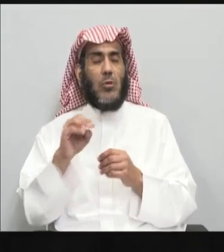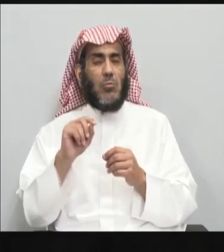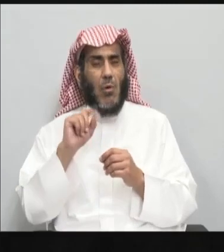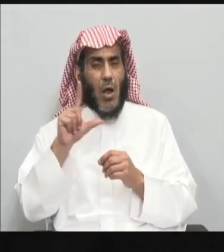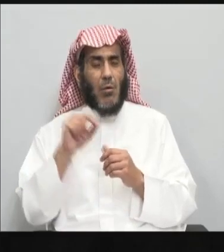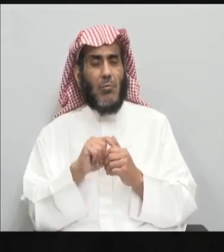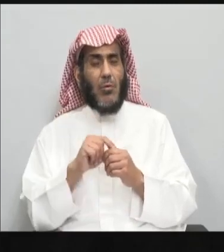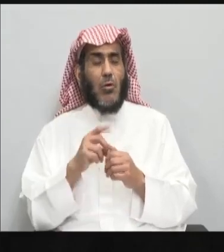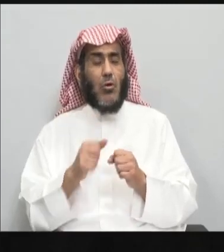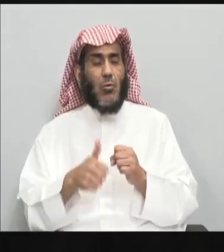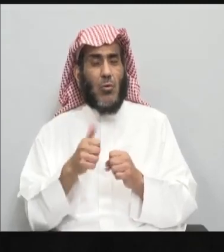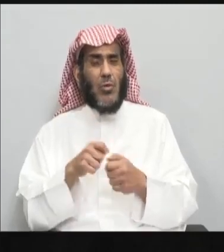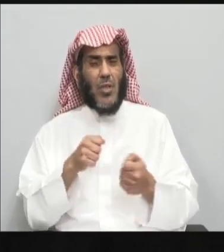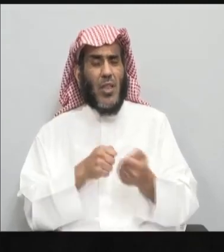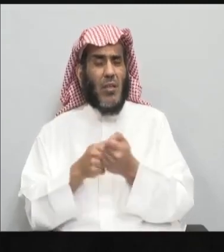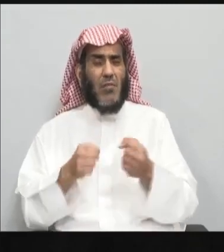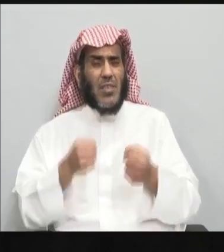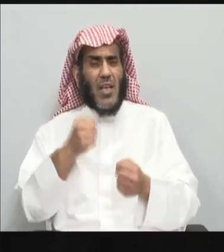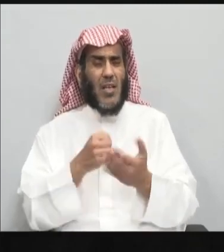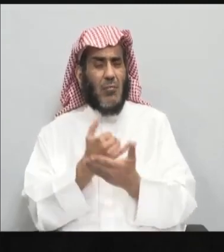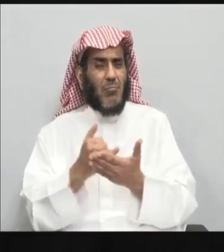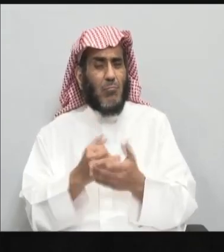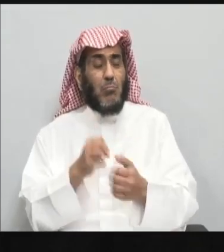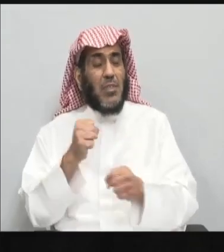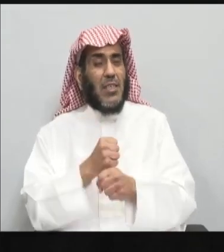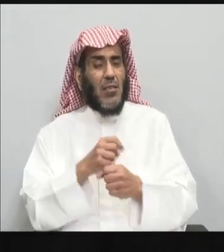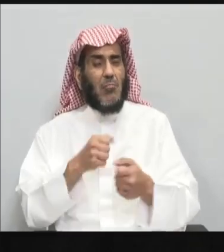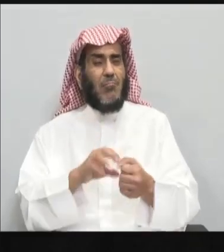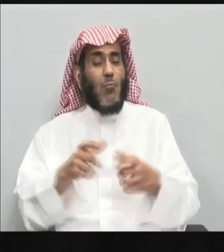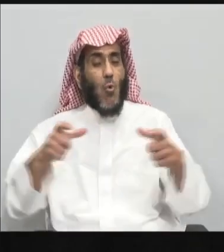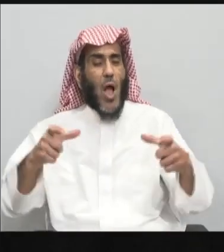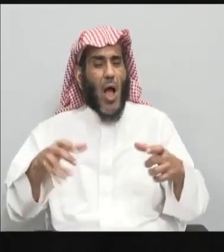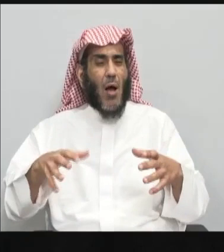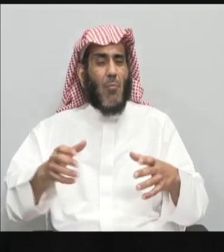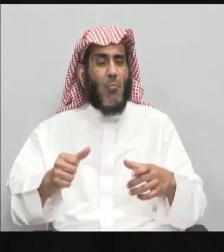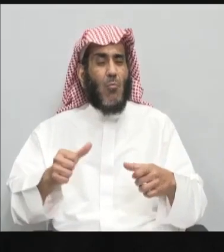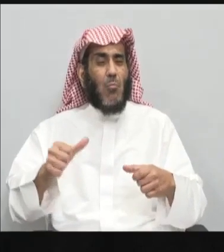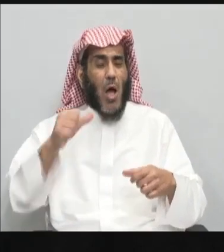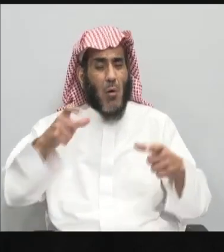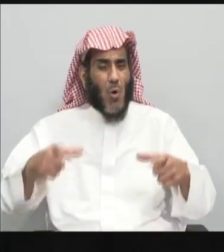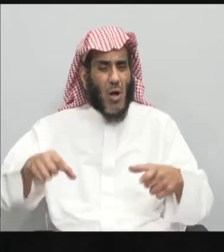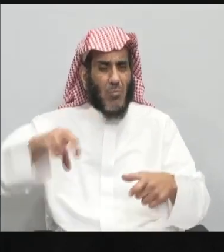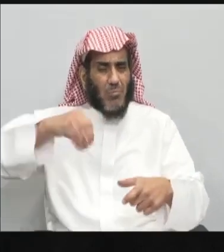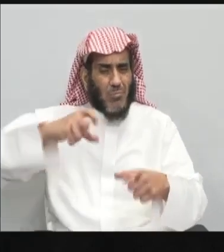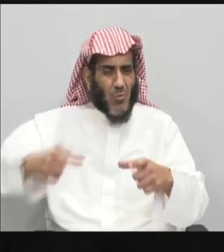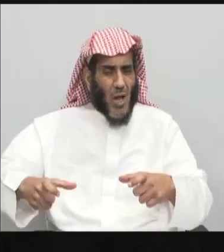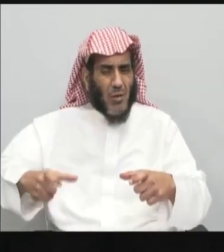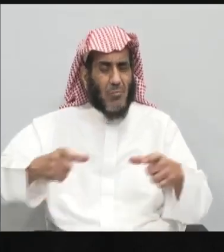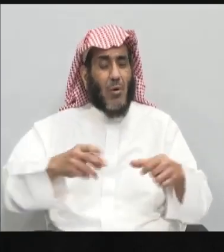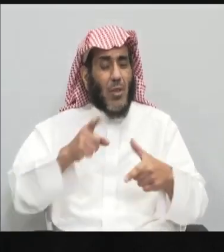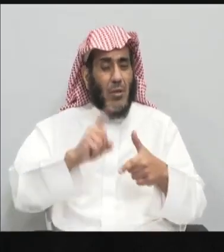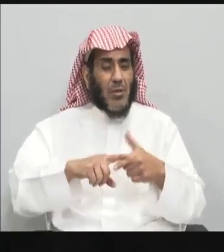رائعه يمكننا تنظيف السياره باستخدام وعاء مبلوع مملوء بالماء ايضا